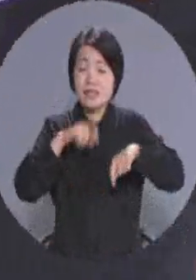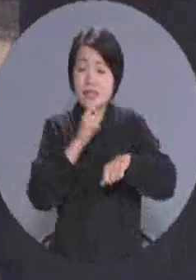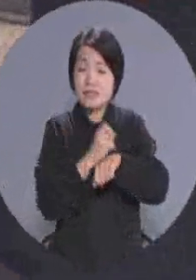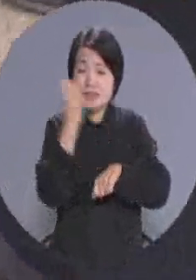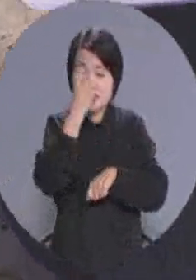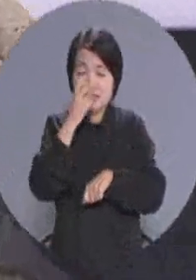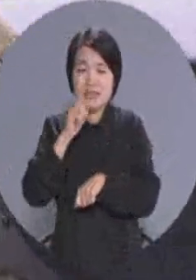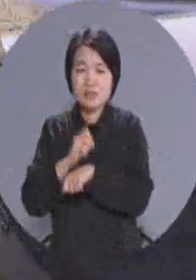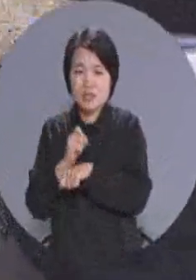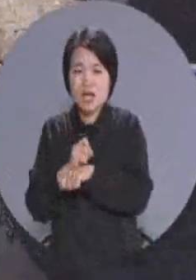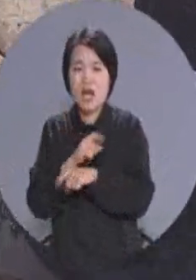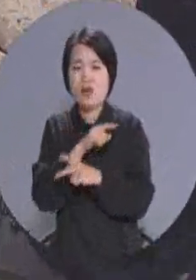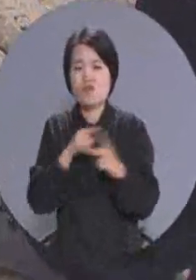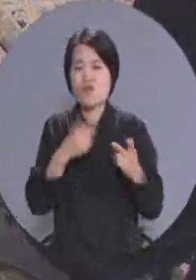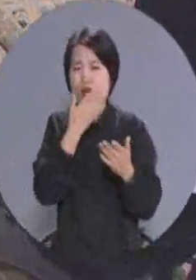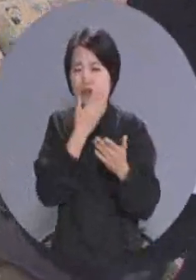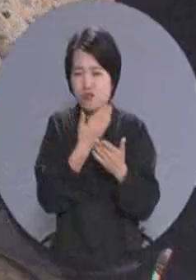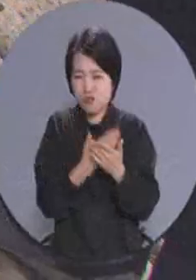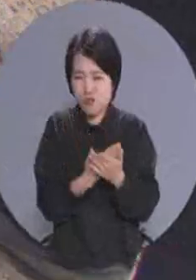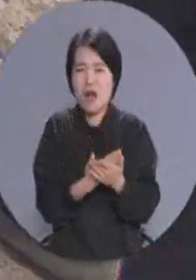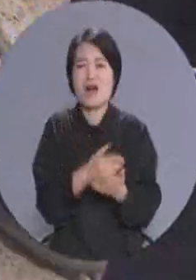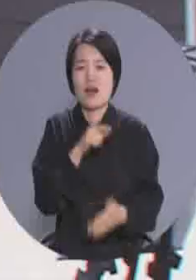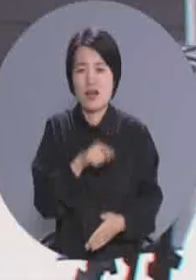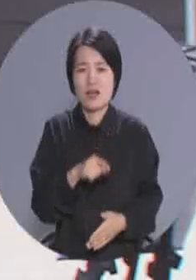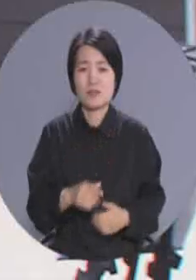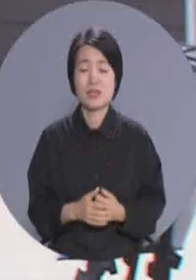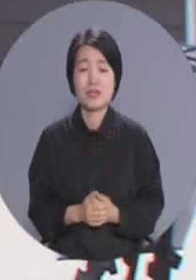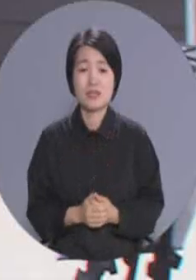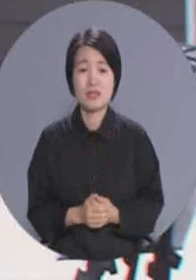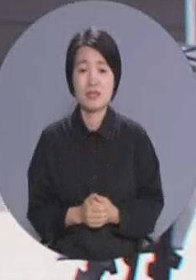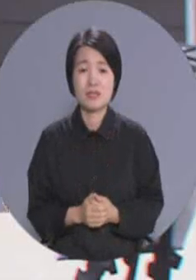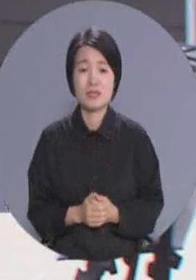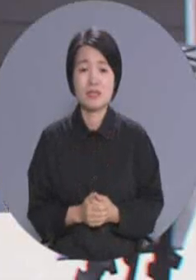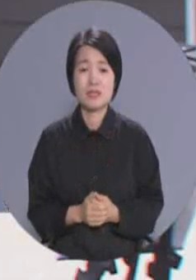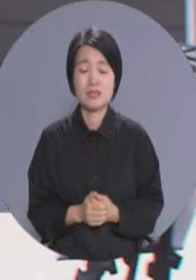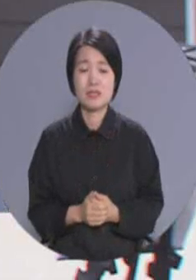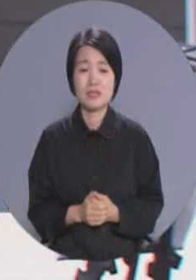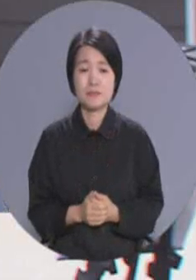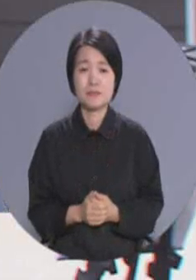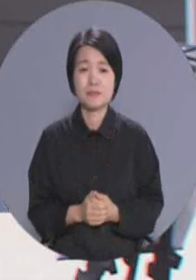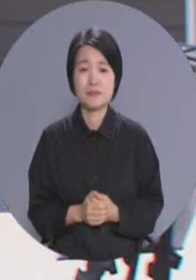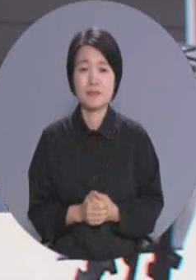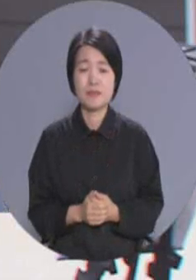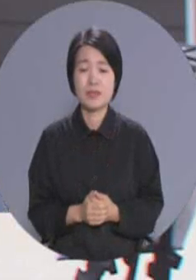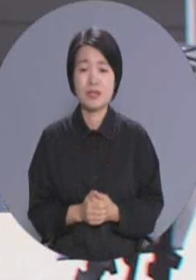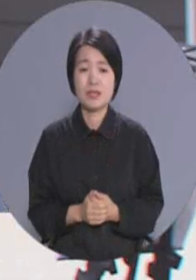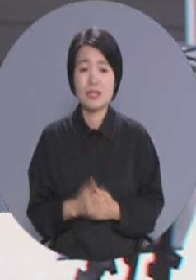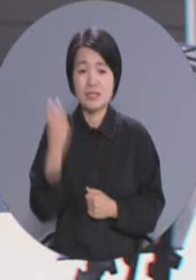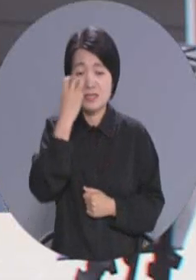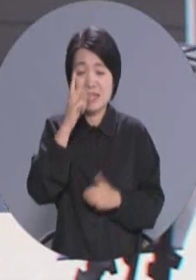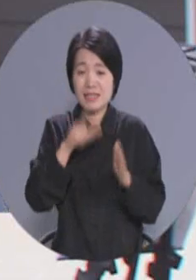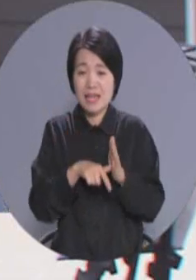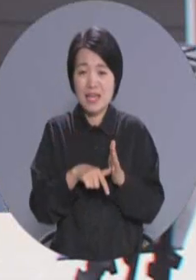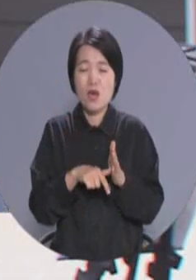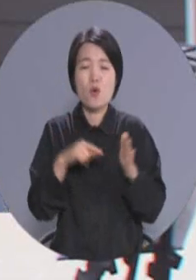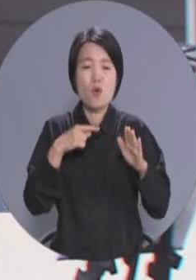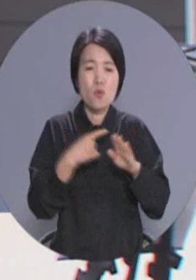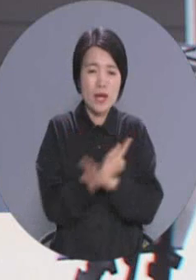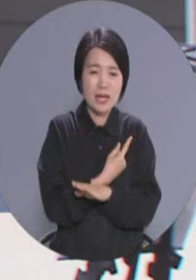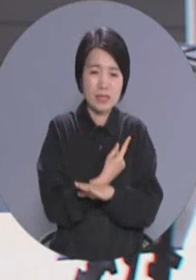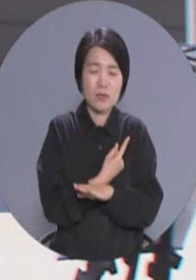사무감사가 중요한 의미를 갖는 이유입니다 회기가 아닌 경우에도 이런 그